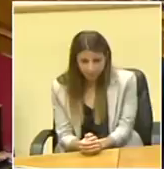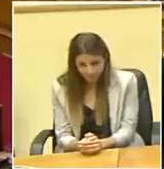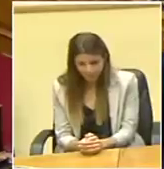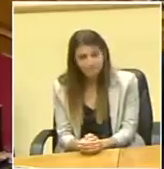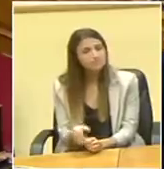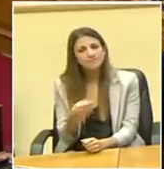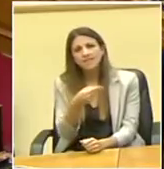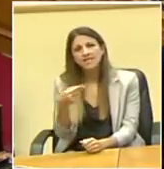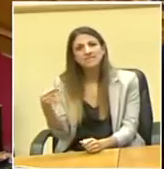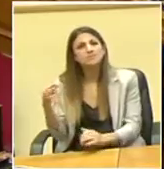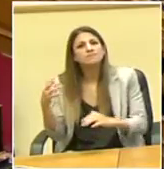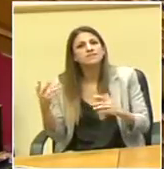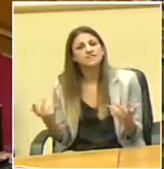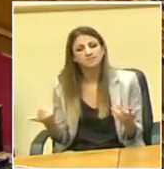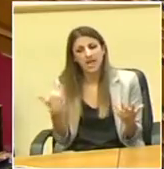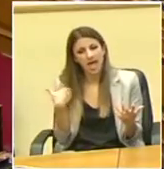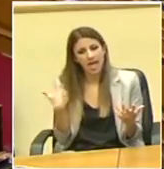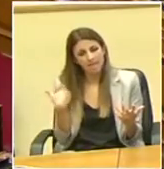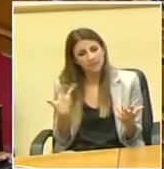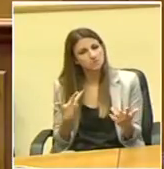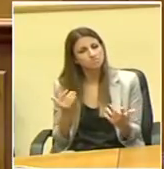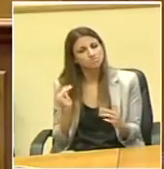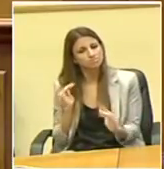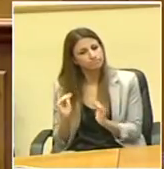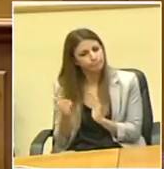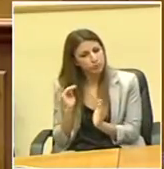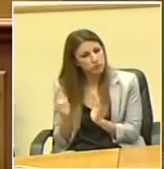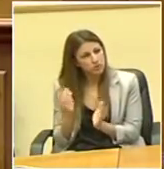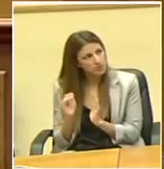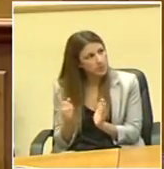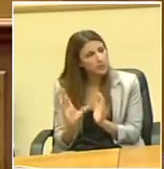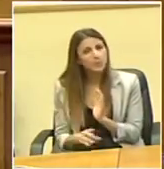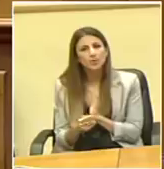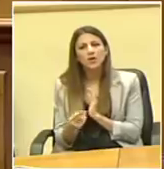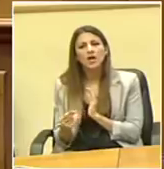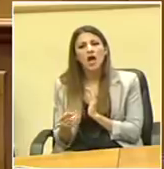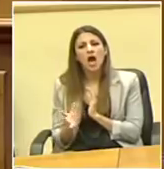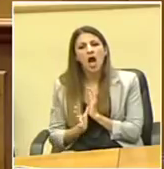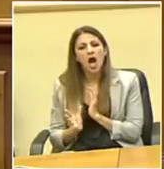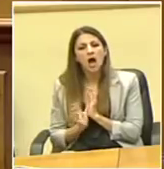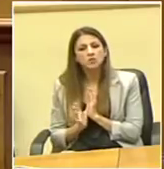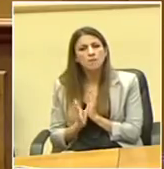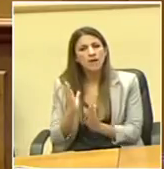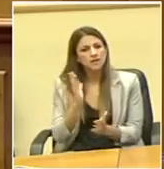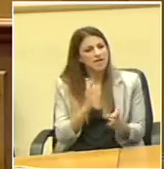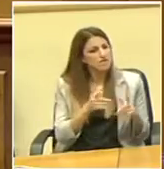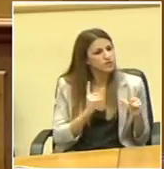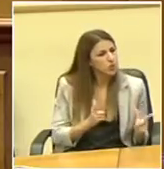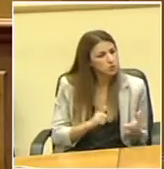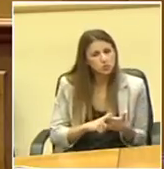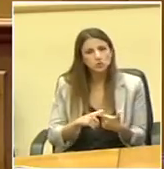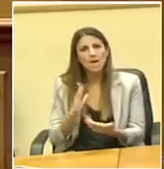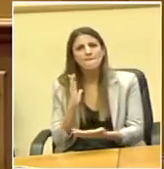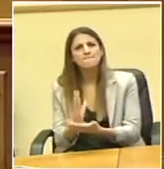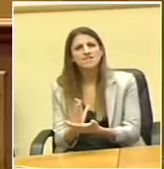Σημαίνει ότι έχουμε και μέρημνα και για τους φτωχούς και για τους μεσαίους. Αλλά να το πάρω λίγο